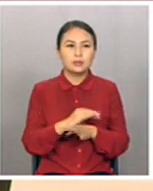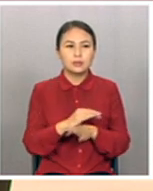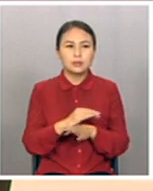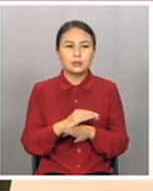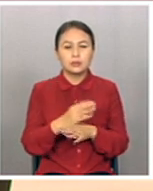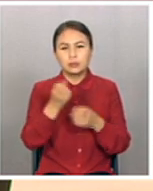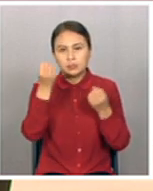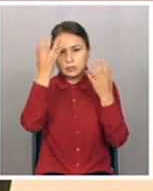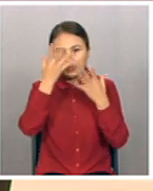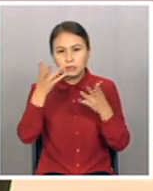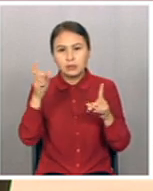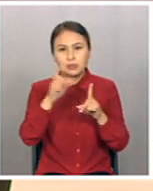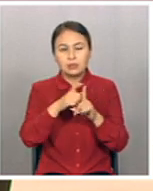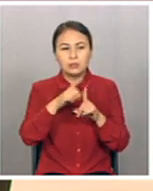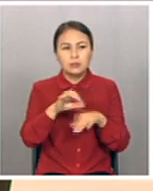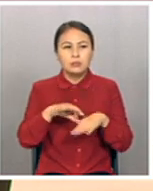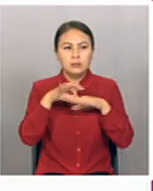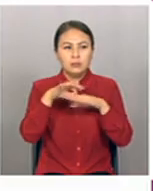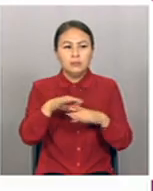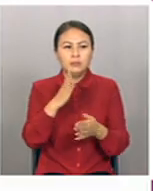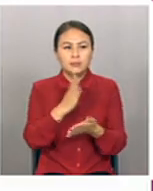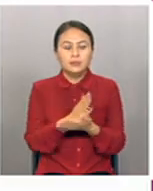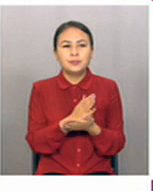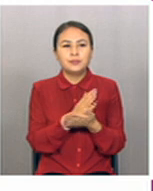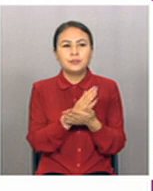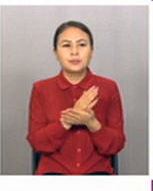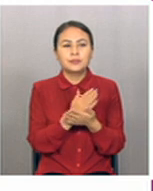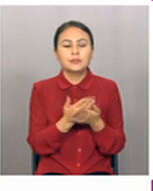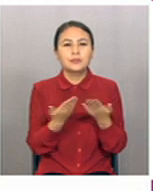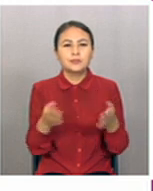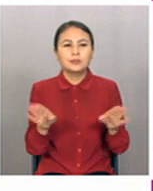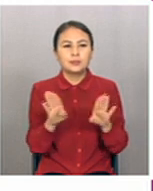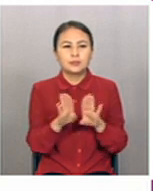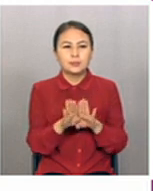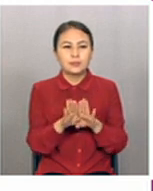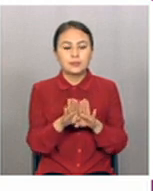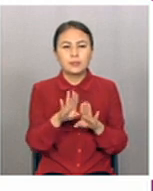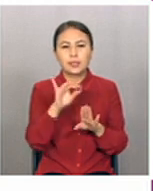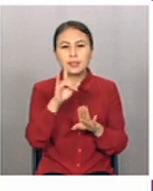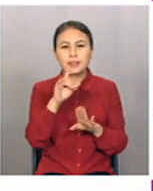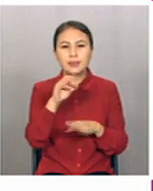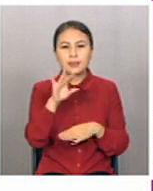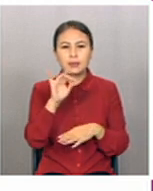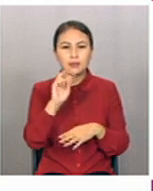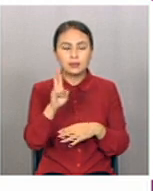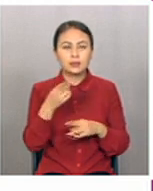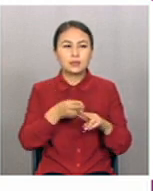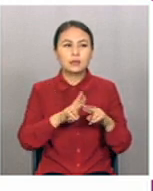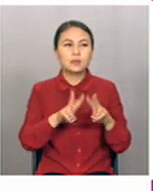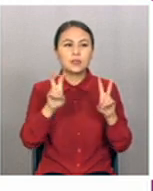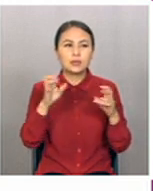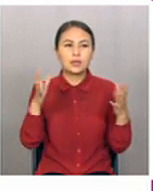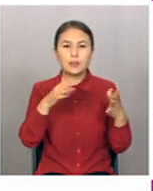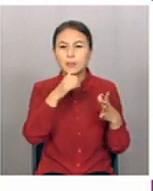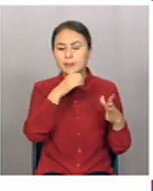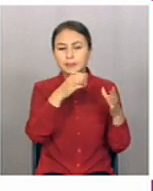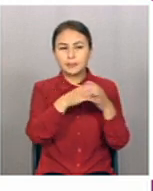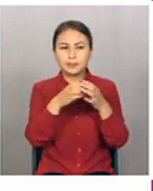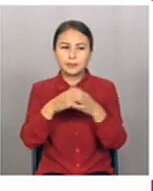сыпайы сөздерді қолданып отыр екен. Енді ізеттілік дегеніміз не? Қазір топтастыру жасап